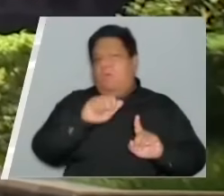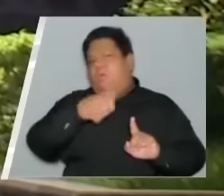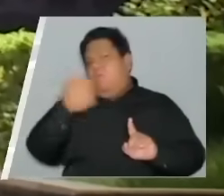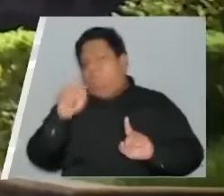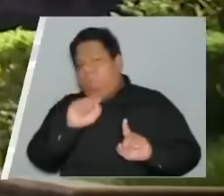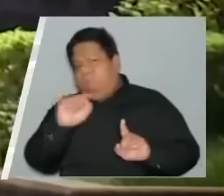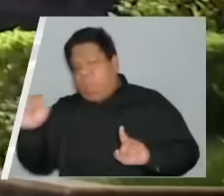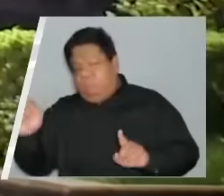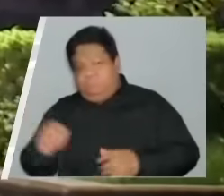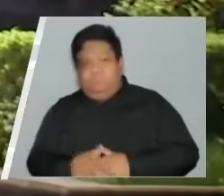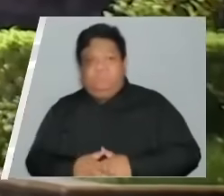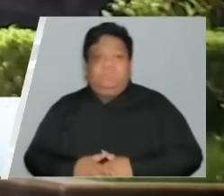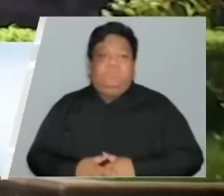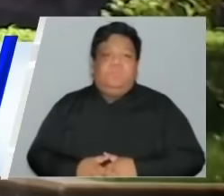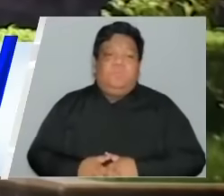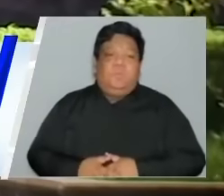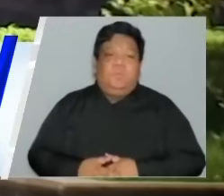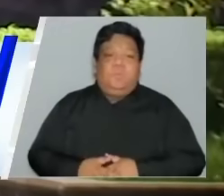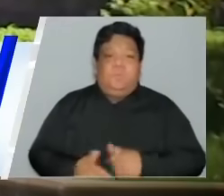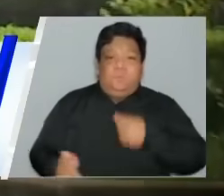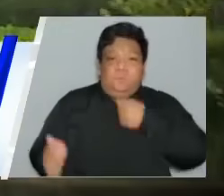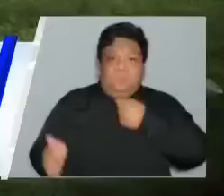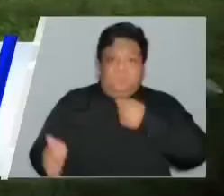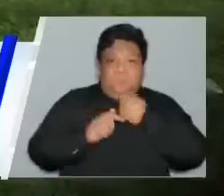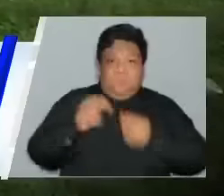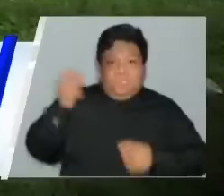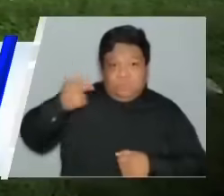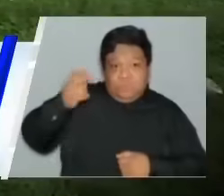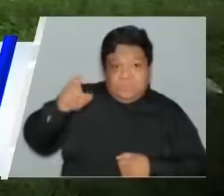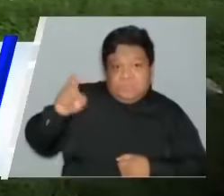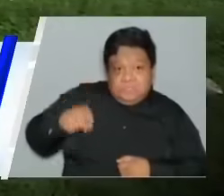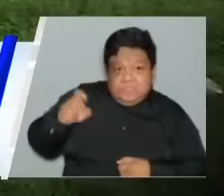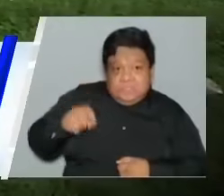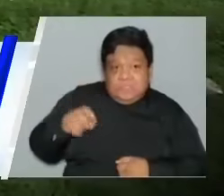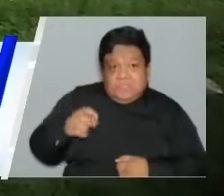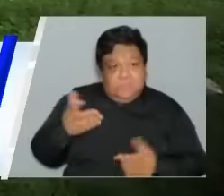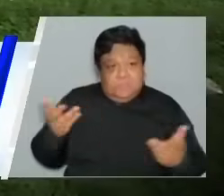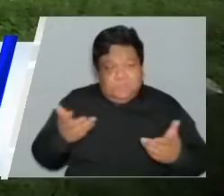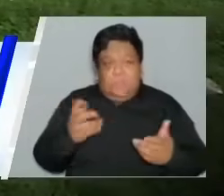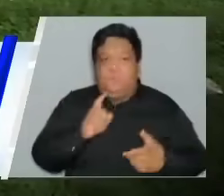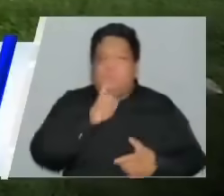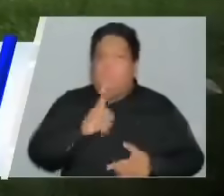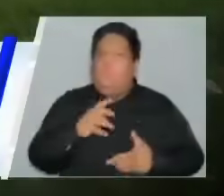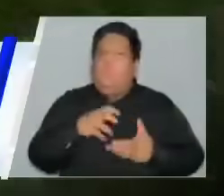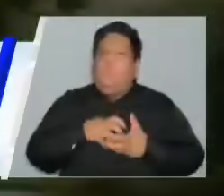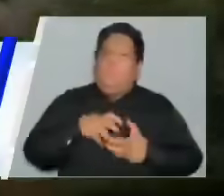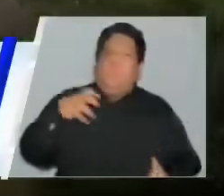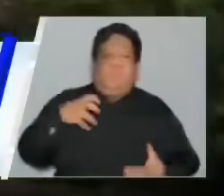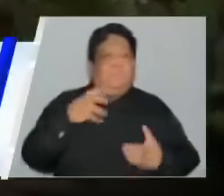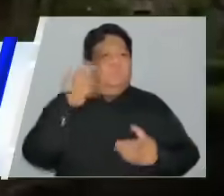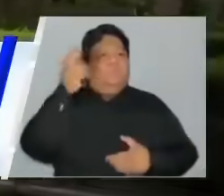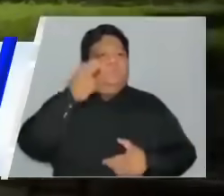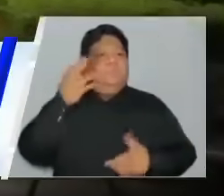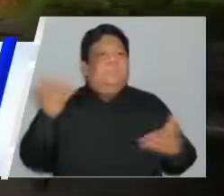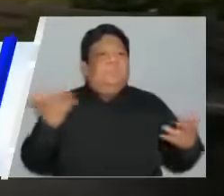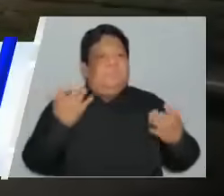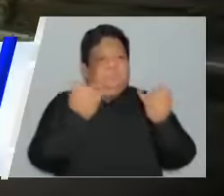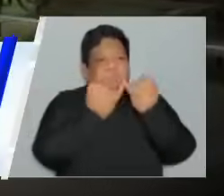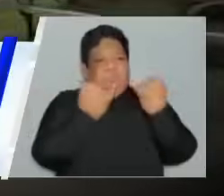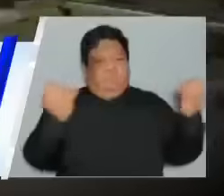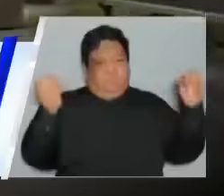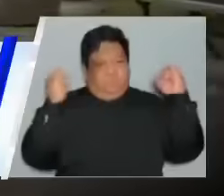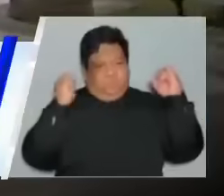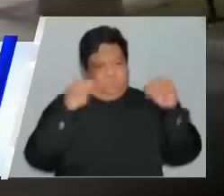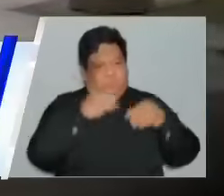ang pag-uusapan, tigit sa iba't ibang aral ang makasaysayang Intramuros sa Maynila. Kung pupunta ka doon